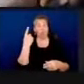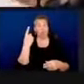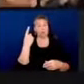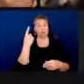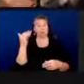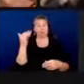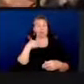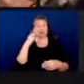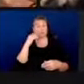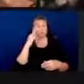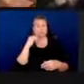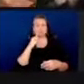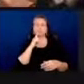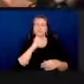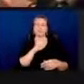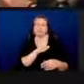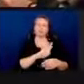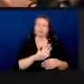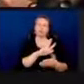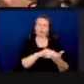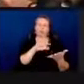طبعا